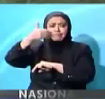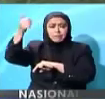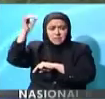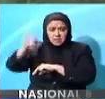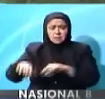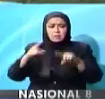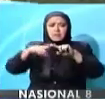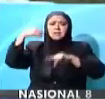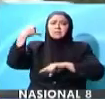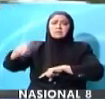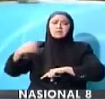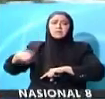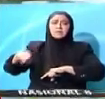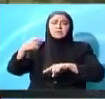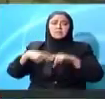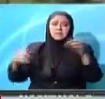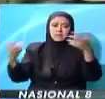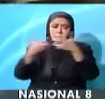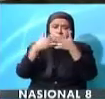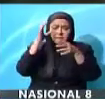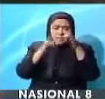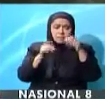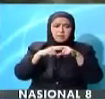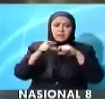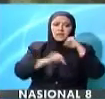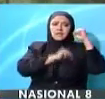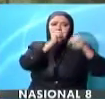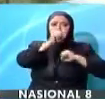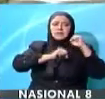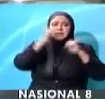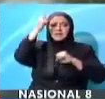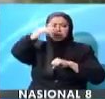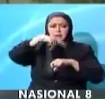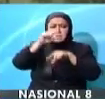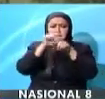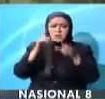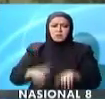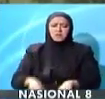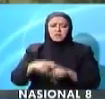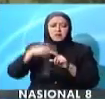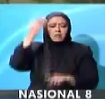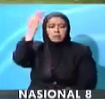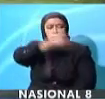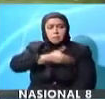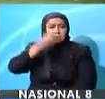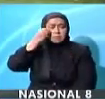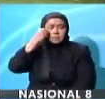sikap prihatin pengguna jalan raya. Dilaila Kadir untuk Berita TV RTM.